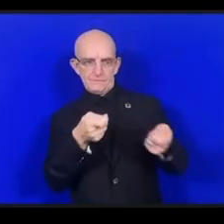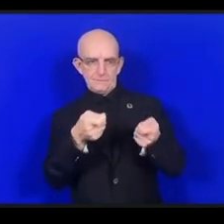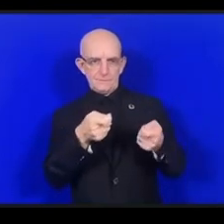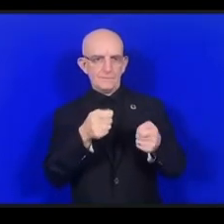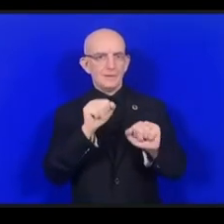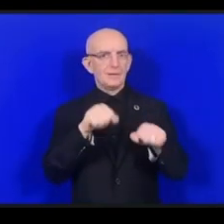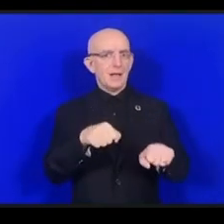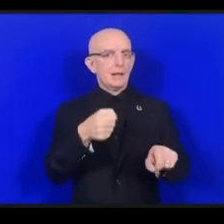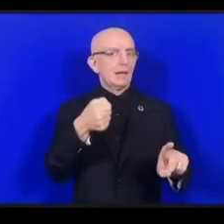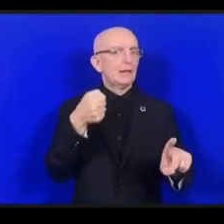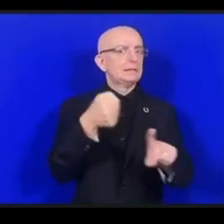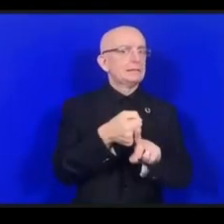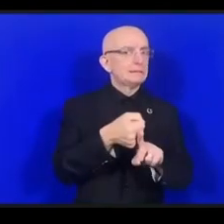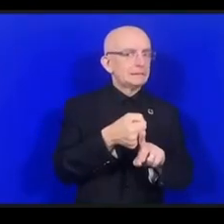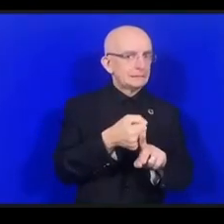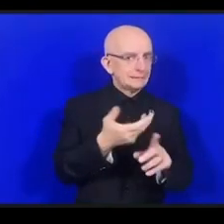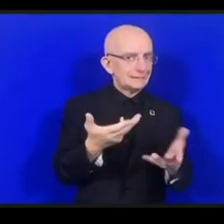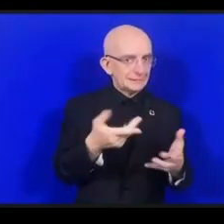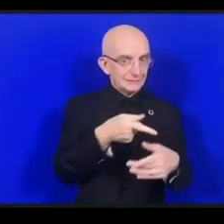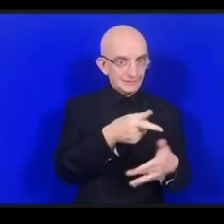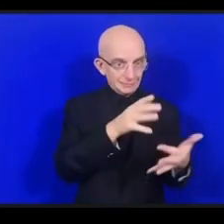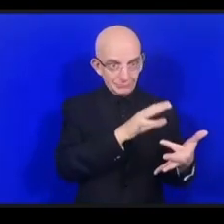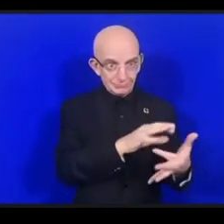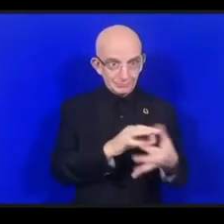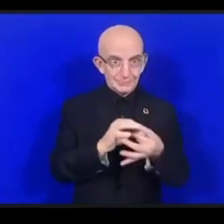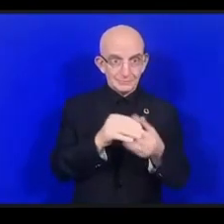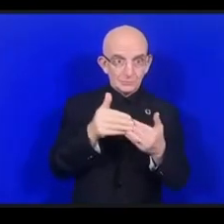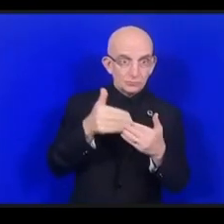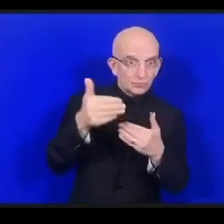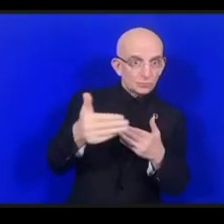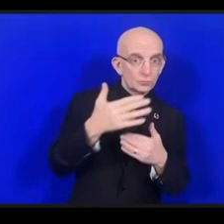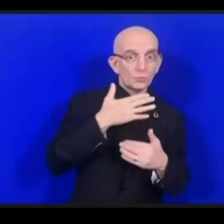们发出的声音。